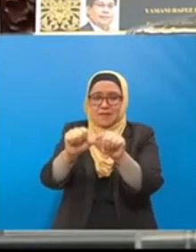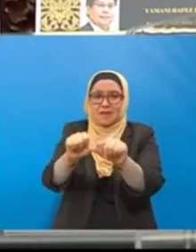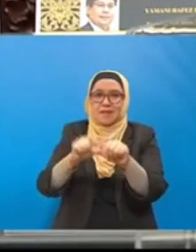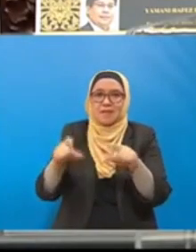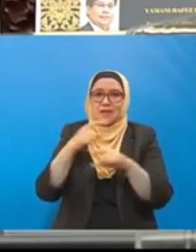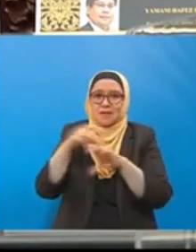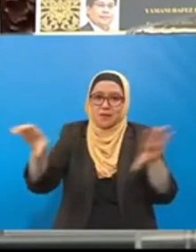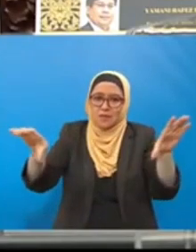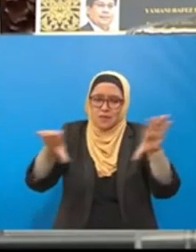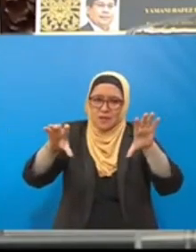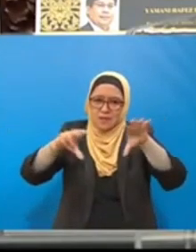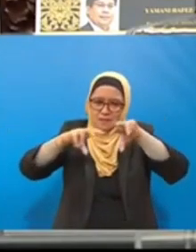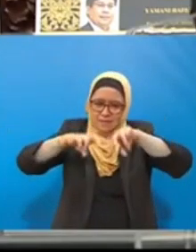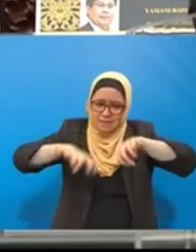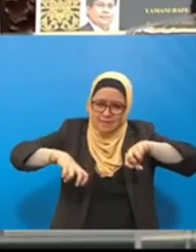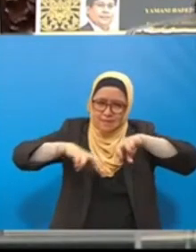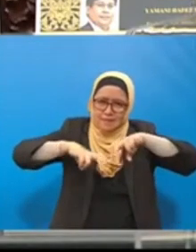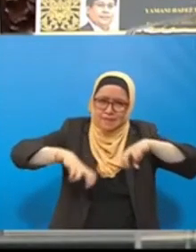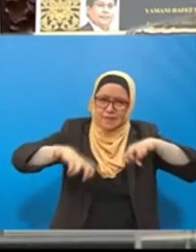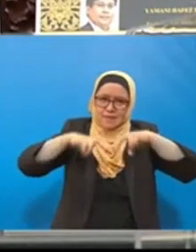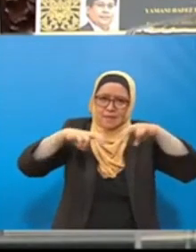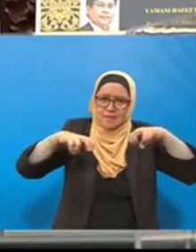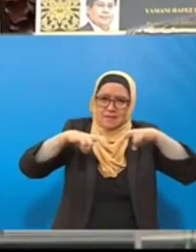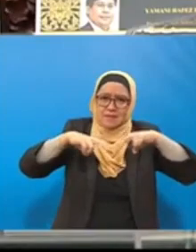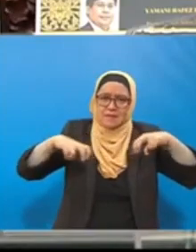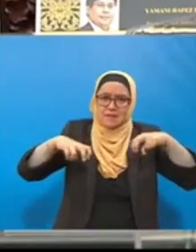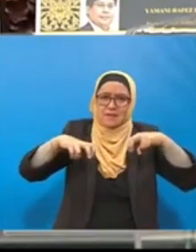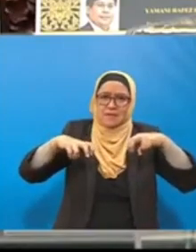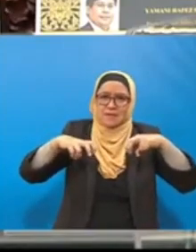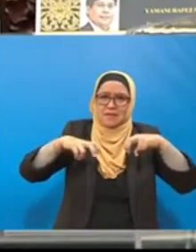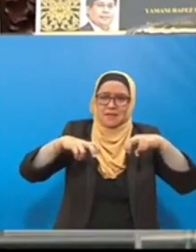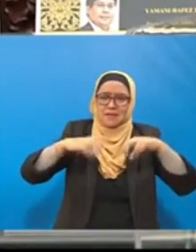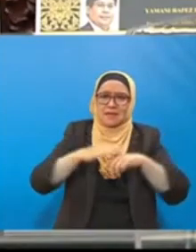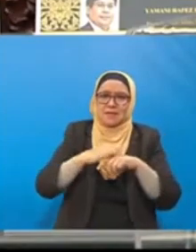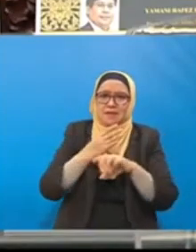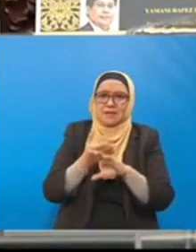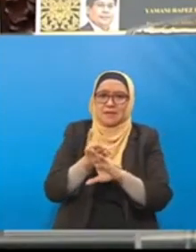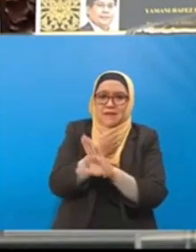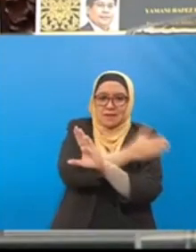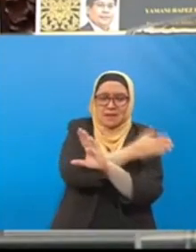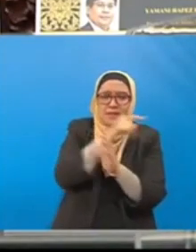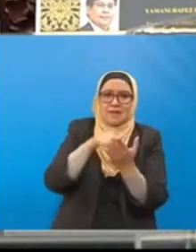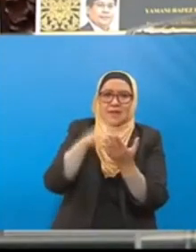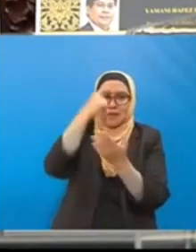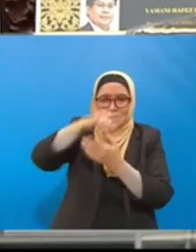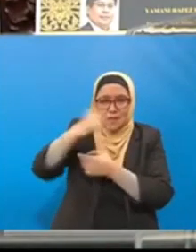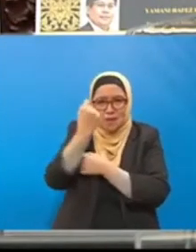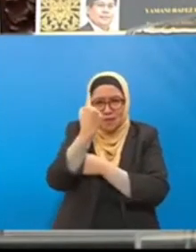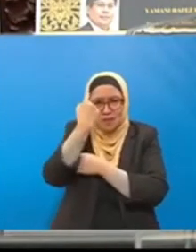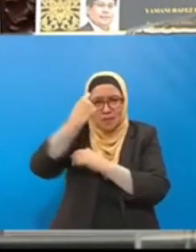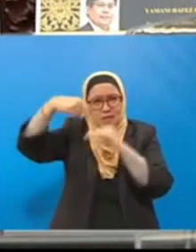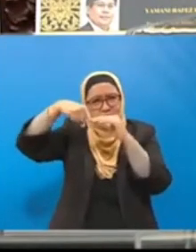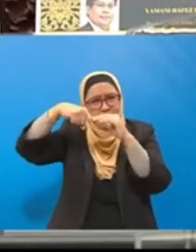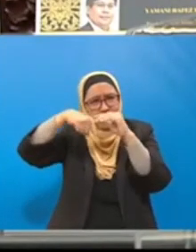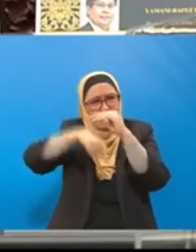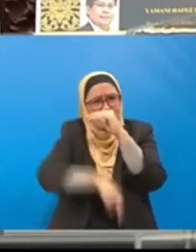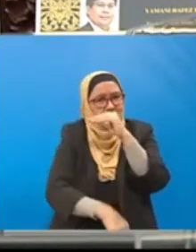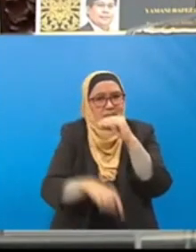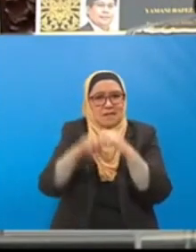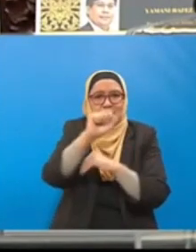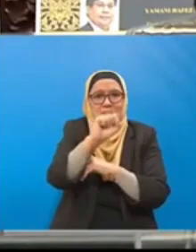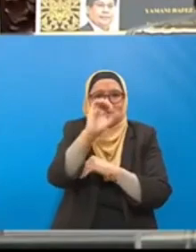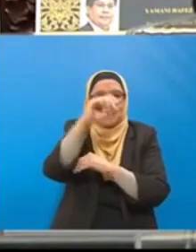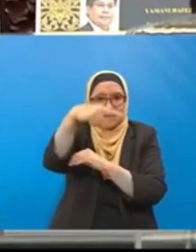postmortem urusan ibadat haji tahun ini untuk memahami dengan lebih mendalam prosedur operasi standard